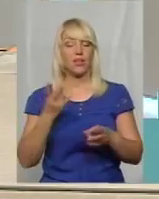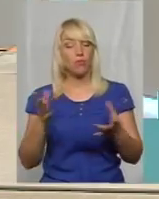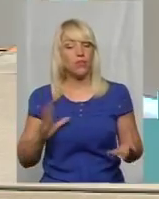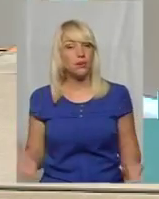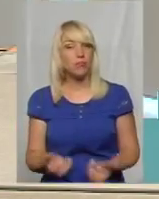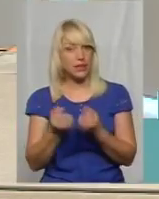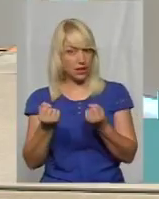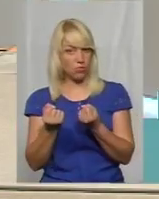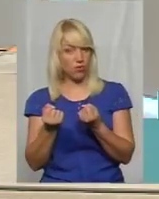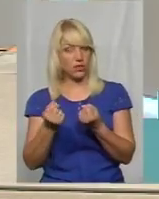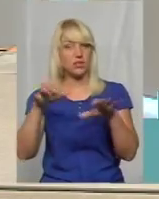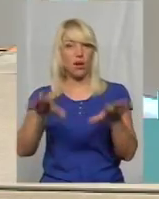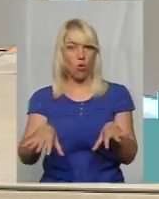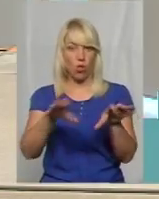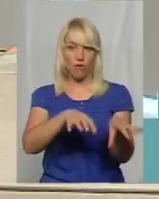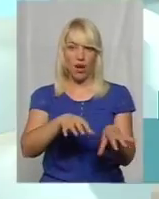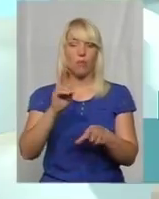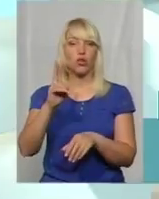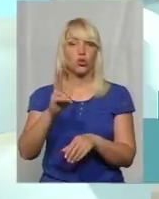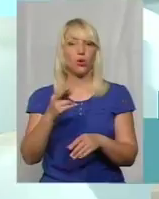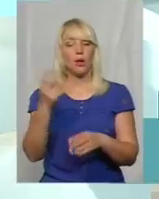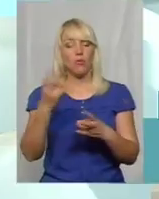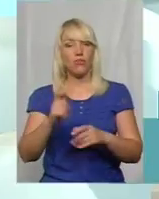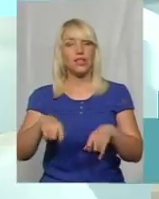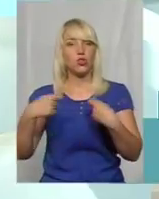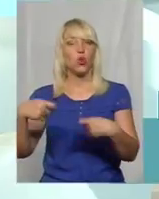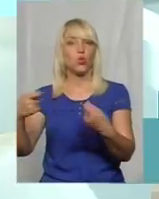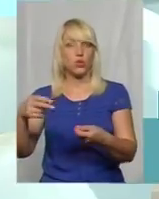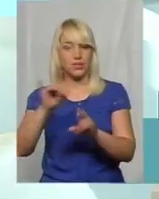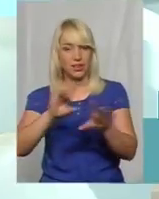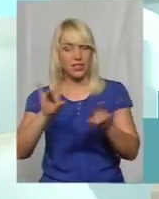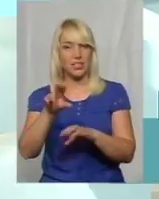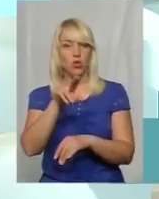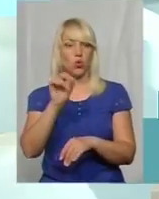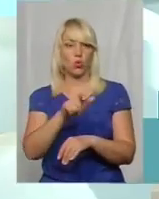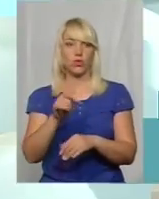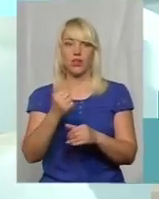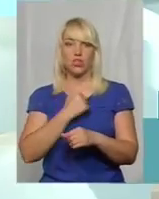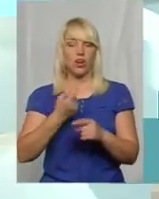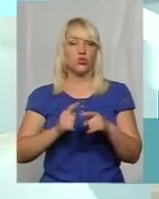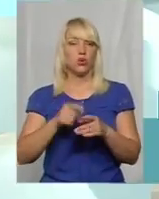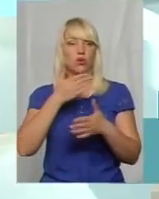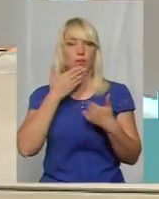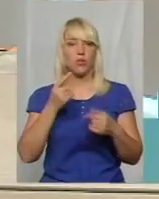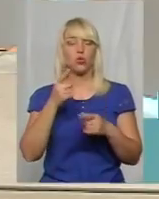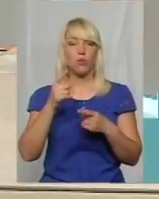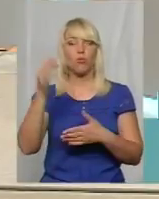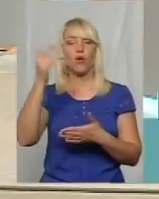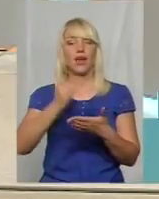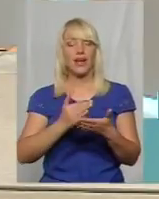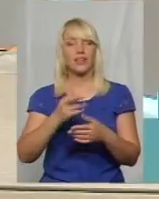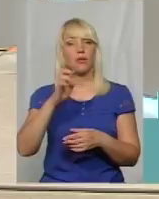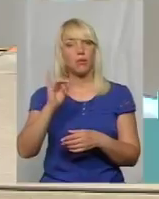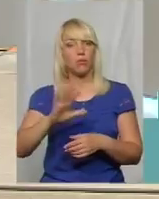підтримуватися головами, які мають доноситись до людей. Але, на жаль, сьогодні цього не відбувається. Тому рейтинг був би набагато